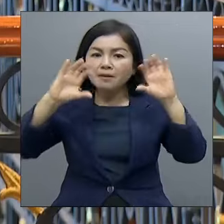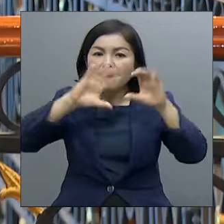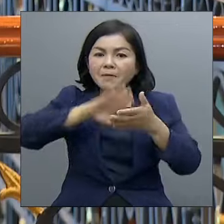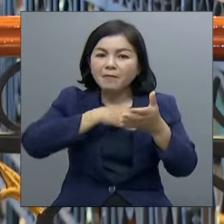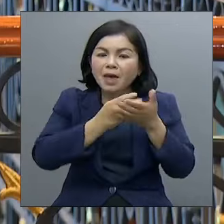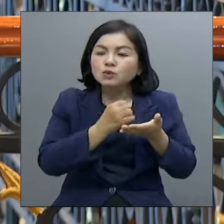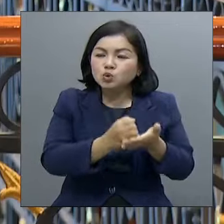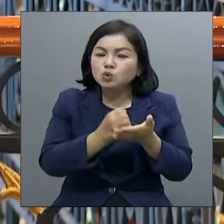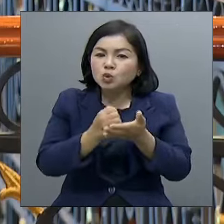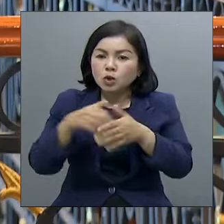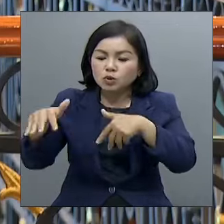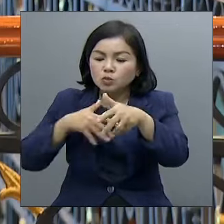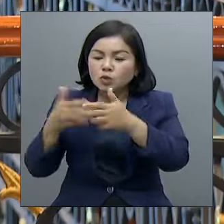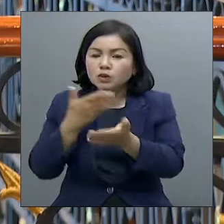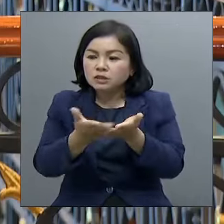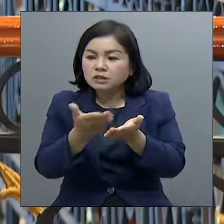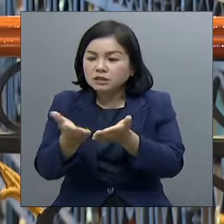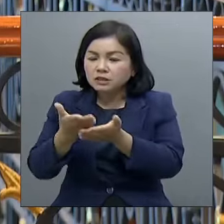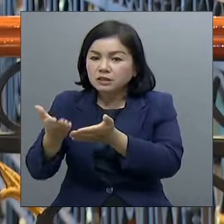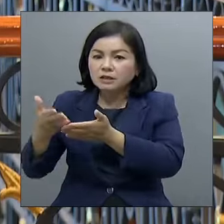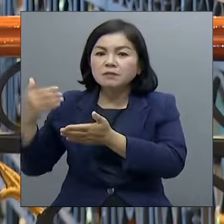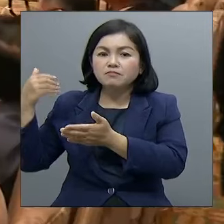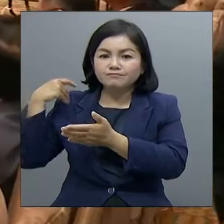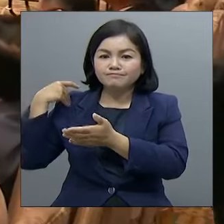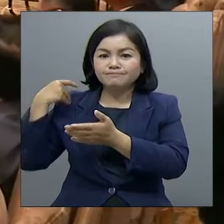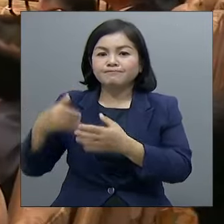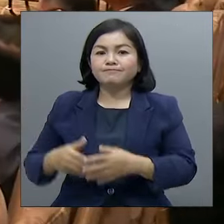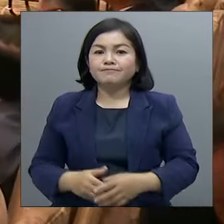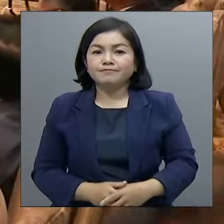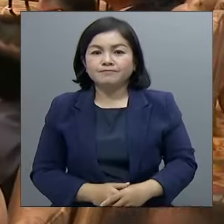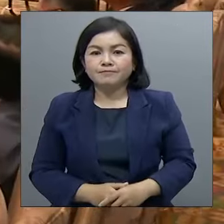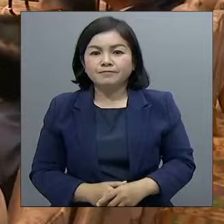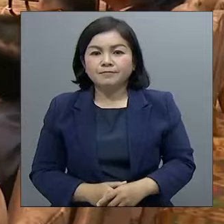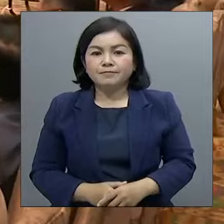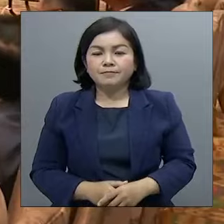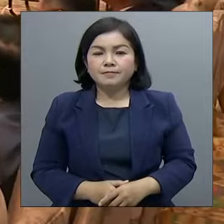การสร้างความเชื่อมั่นให้กับผู้ซื้อที่อยู่อาศัยด้วยค่ะ